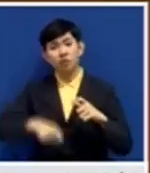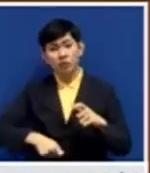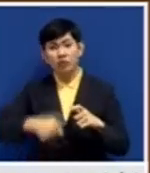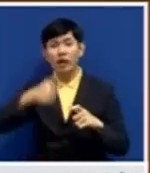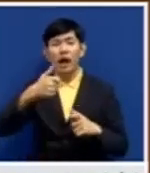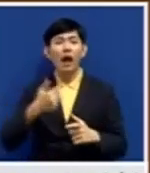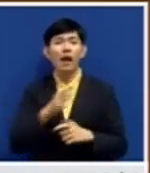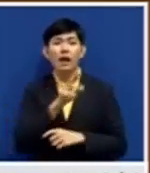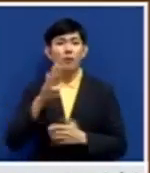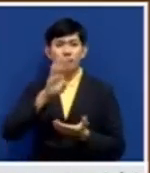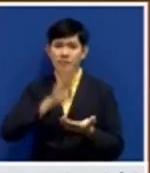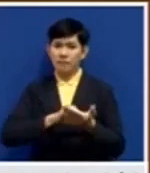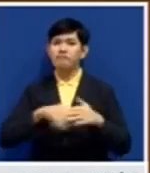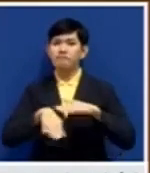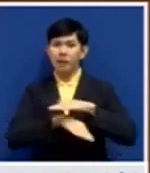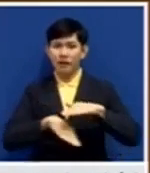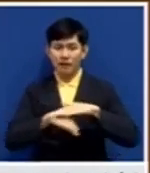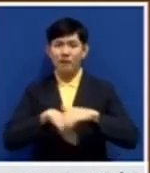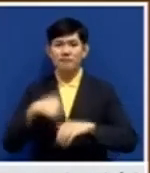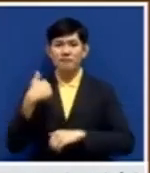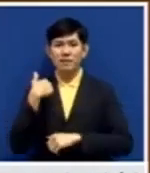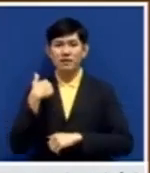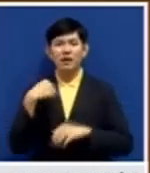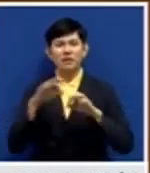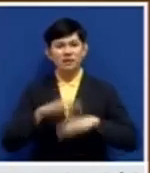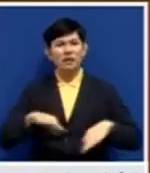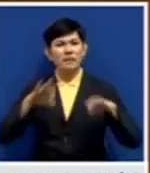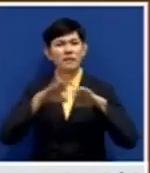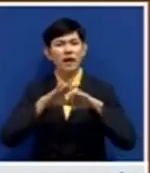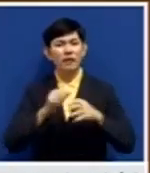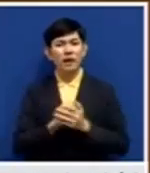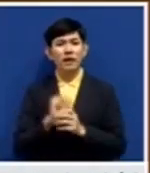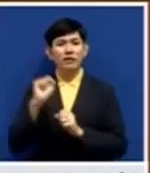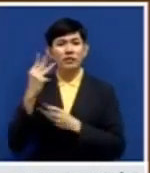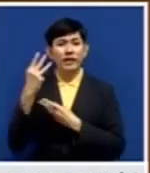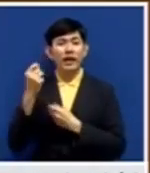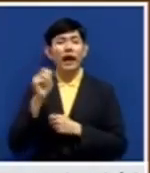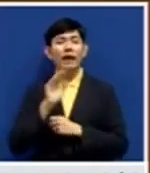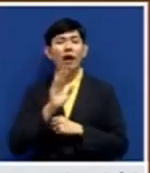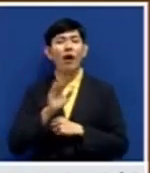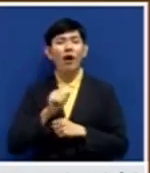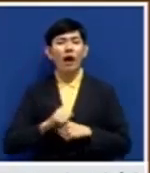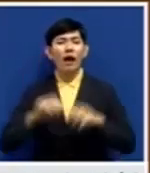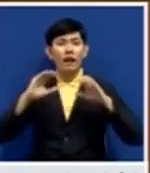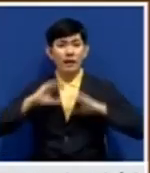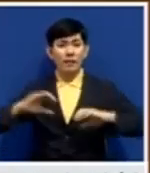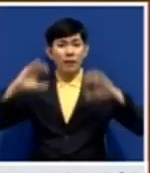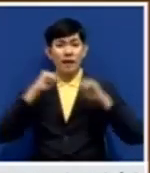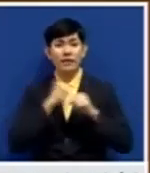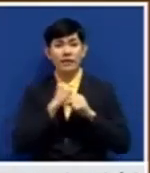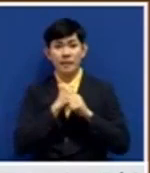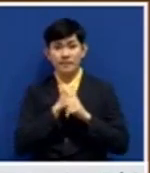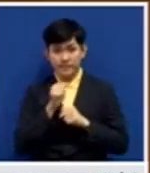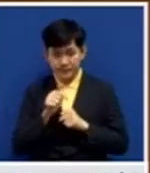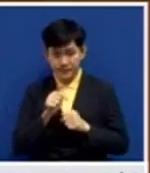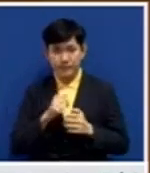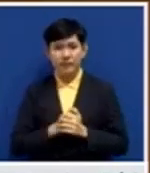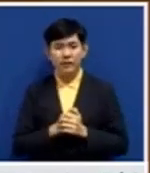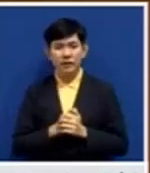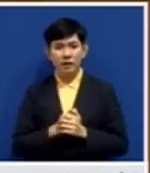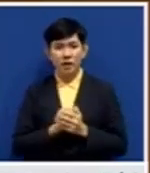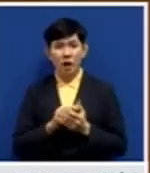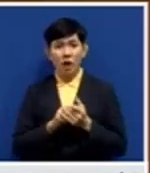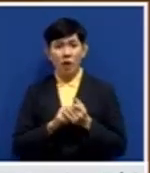ก็จะอยู่ในระบบหมดสิ่งสำคัญก็คือว่าสวัสดิการประชารัฐที่ทำขึ้นมามันม